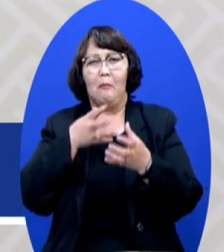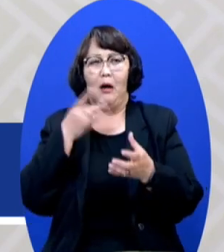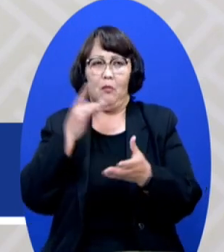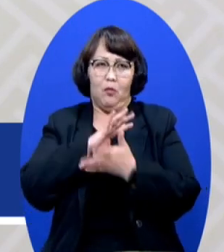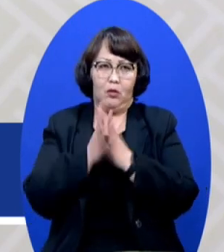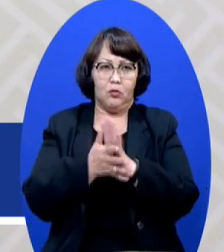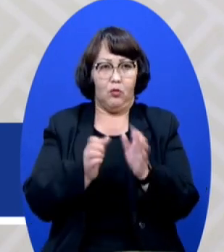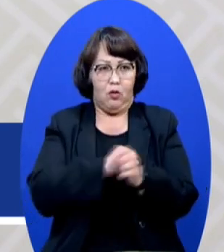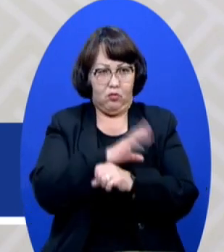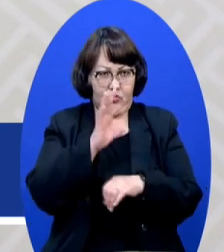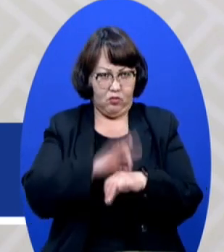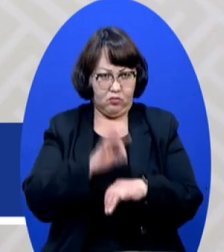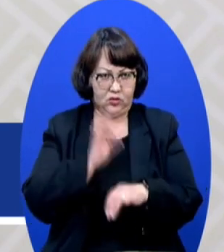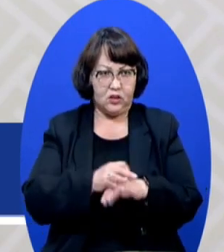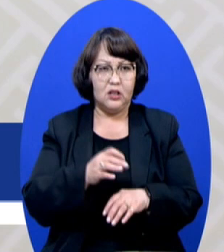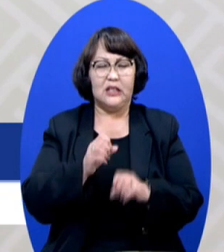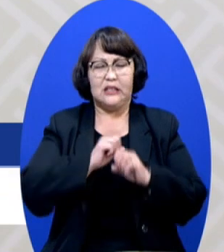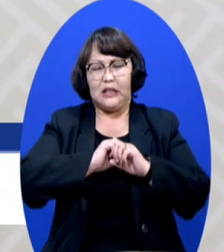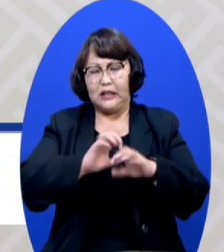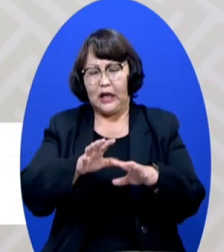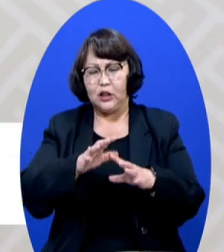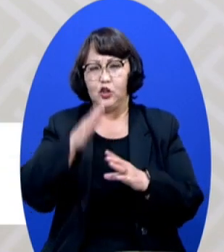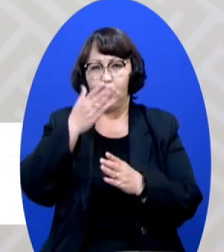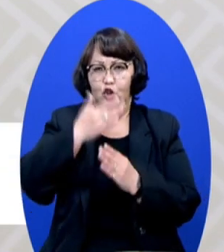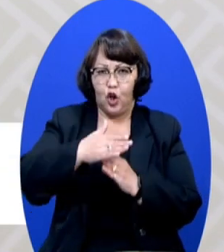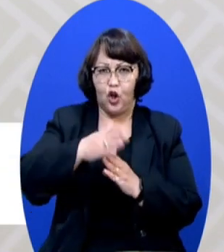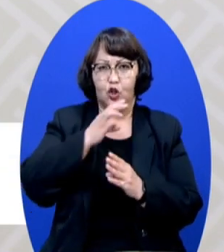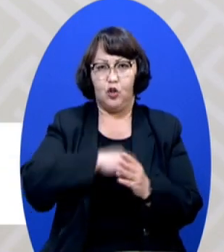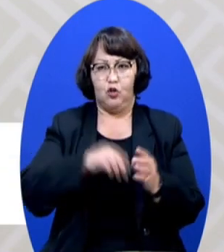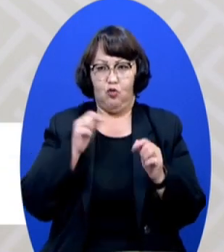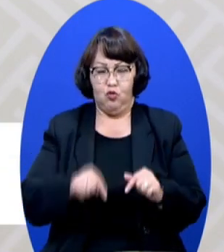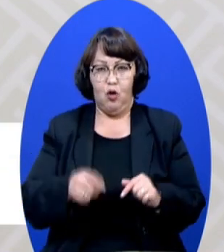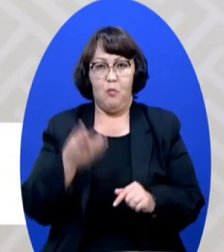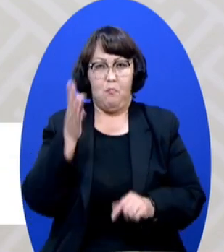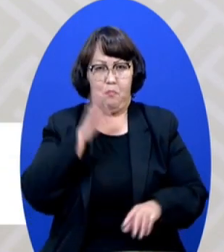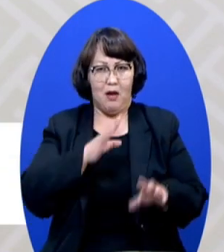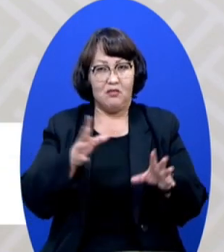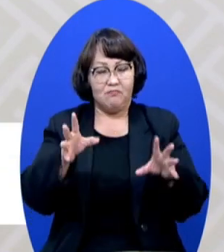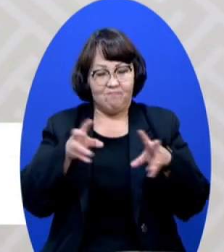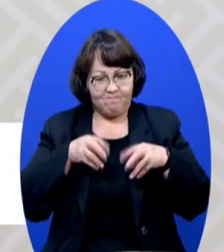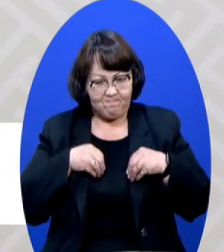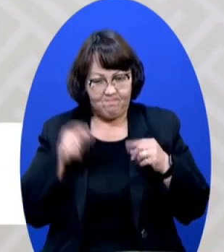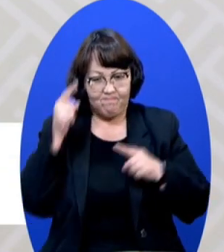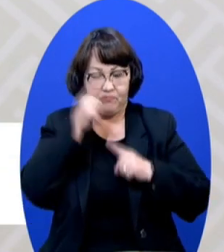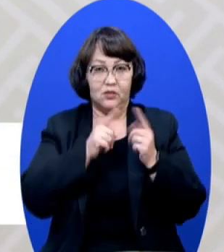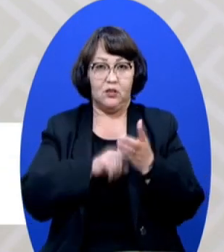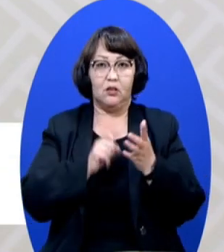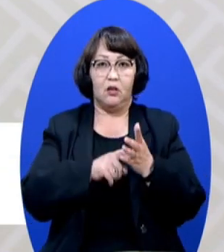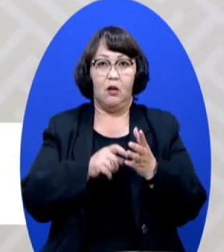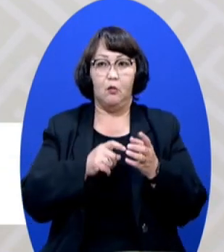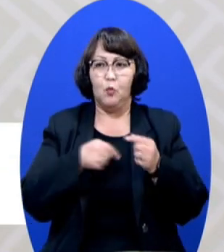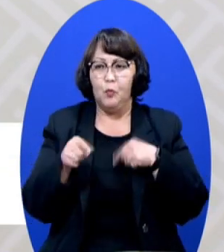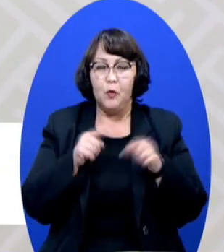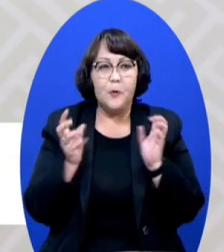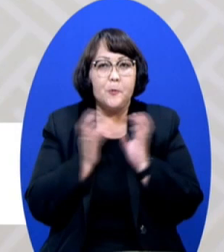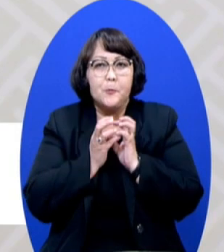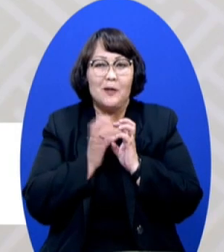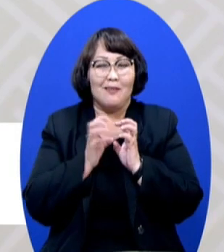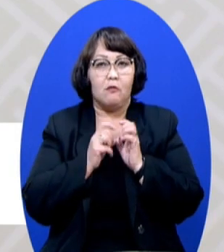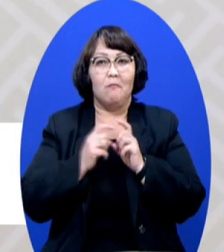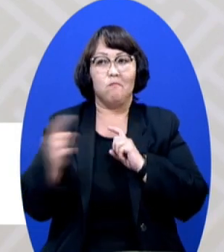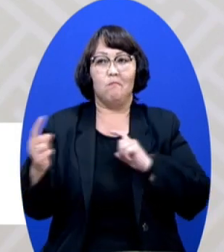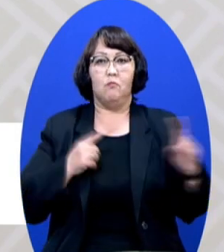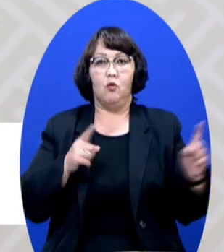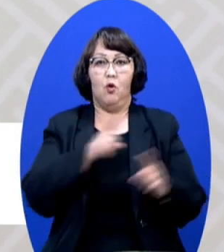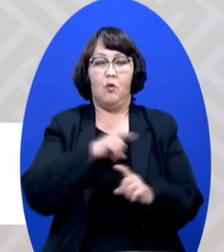бид бүхэн өнөөгийн нөхцөл байдлаа эвлэрэх хэрэгтэй. Хүн бүр эрүүл ахуйн дэглэм сахиж, олон нийтийн газарт бусдаас зай барих гэх зэрэг хувийн хамгаалалт арга